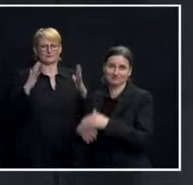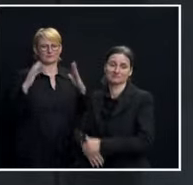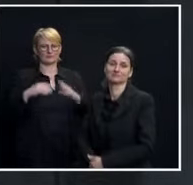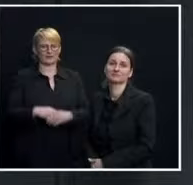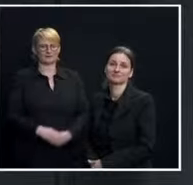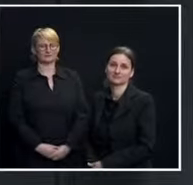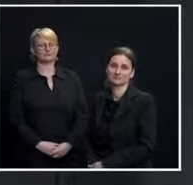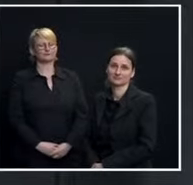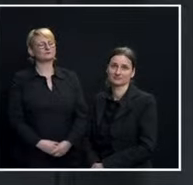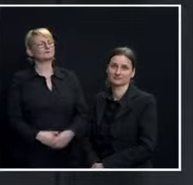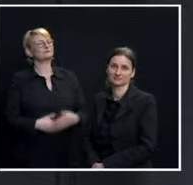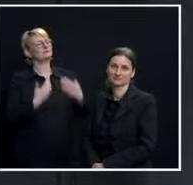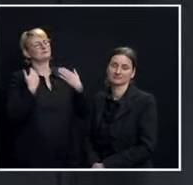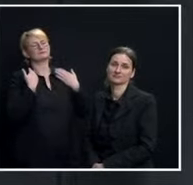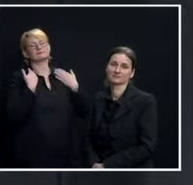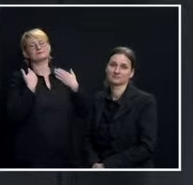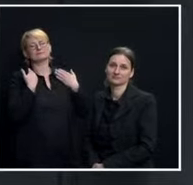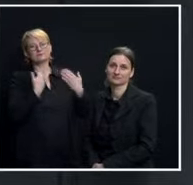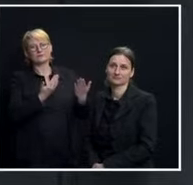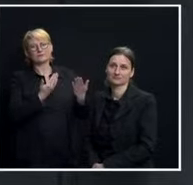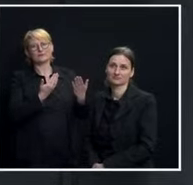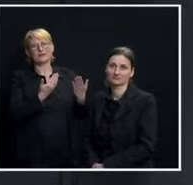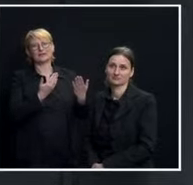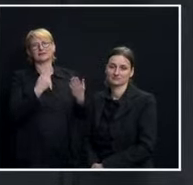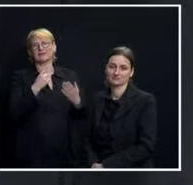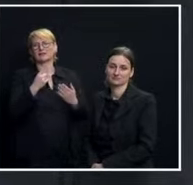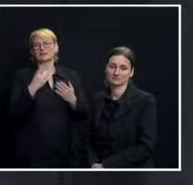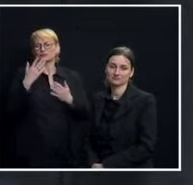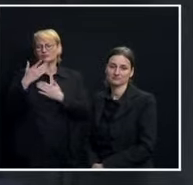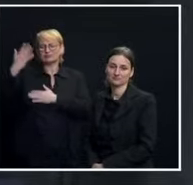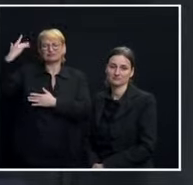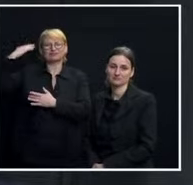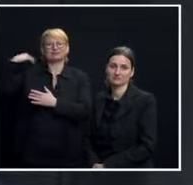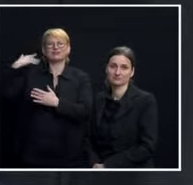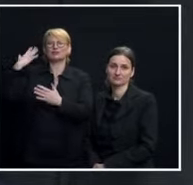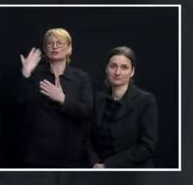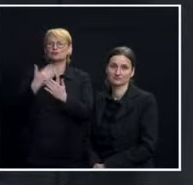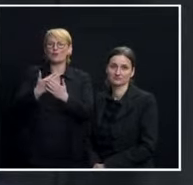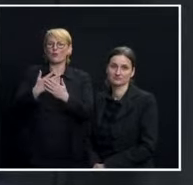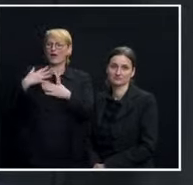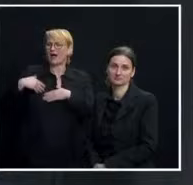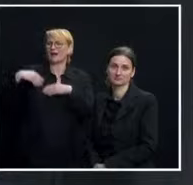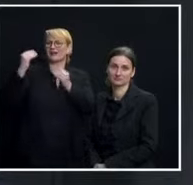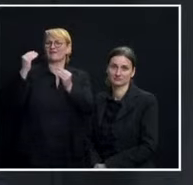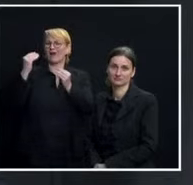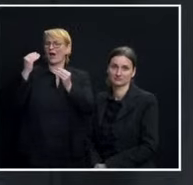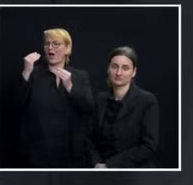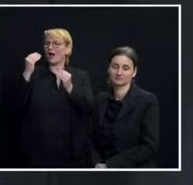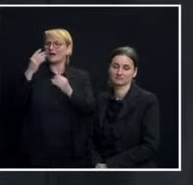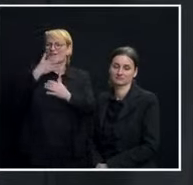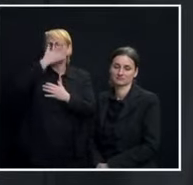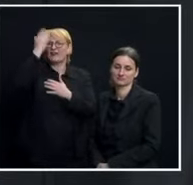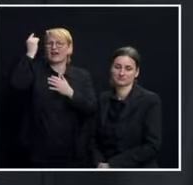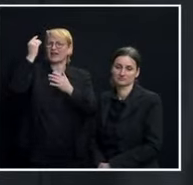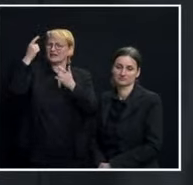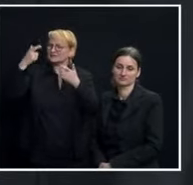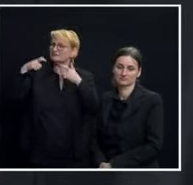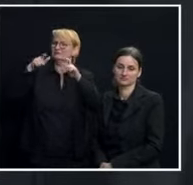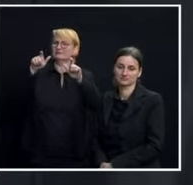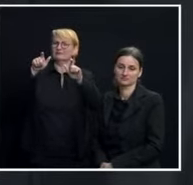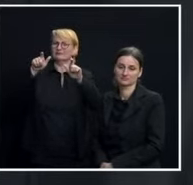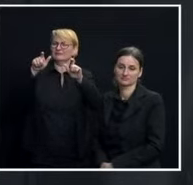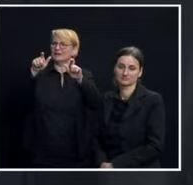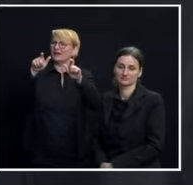Sie setzen seit vielen Jahren ein Zeichen gegen das Vergessen. Was ist Ihr persönlicher Antrieb, die